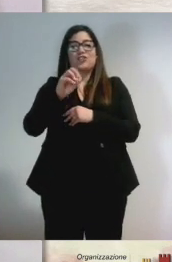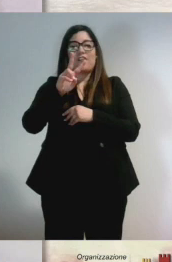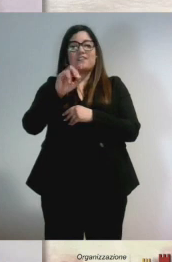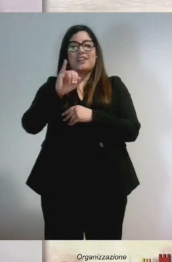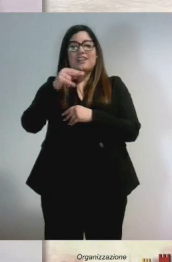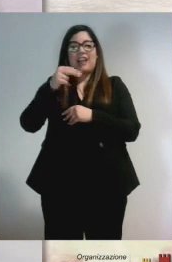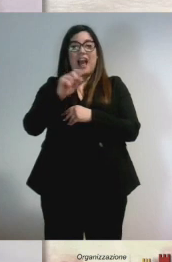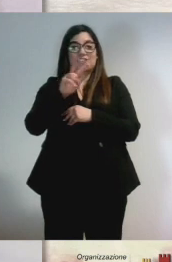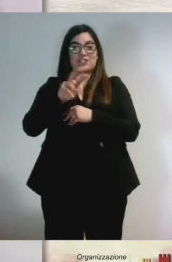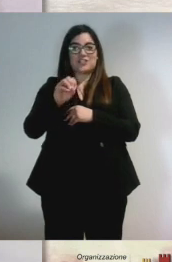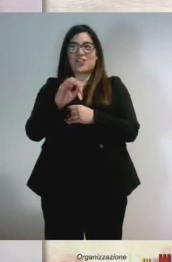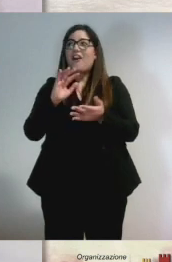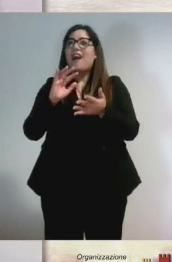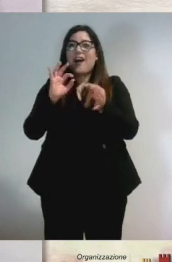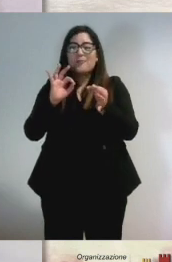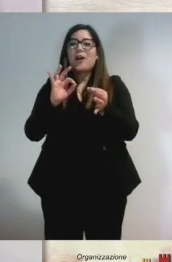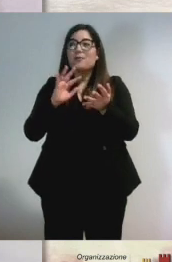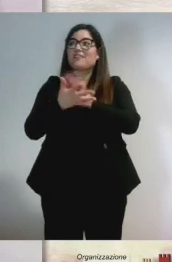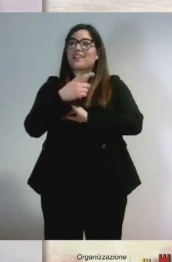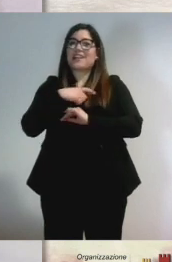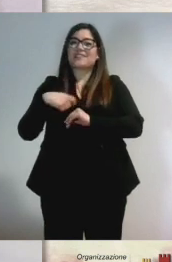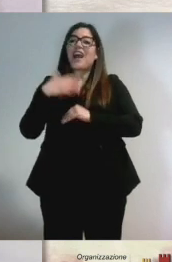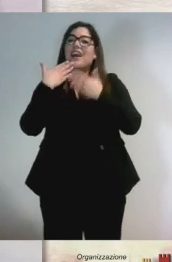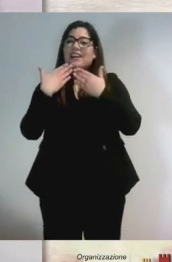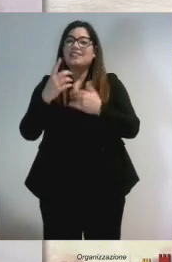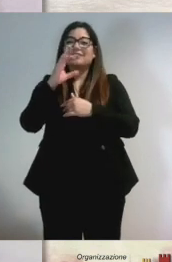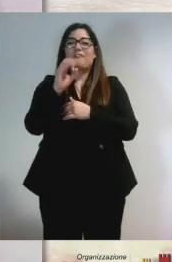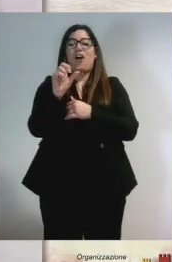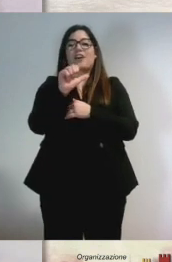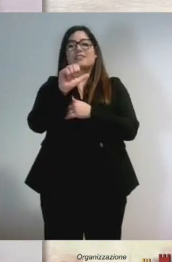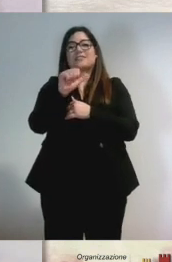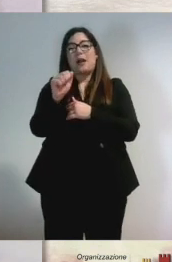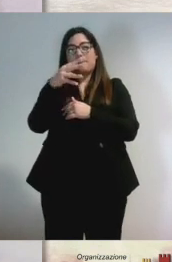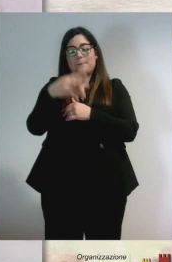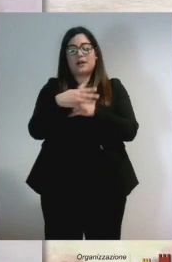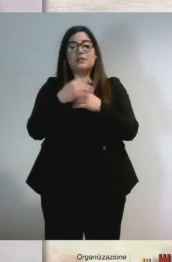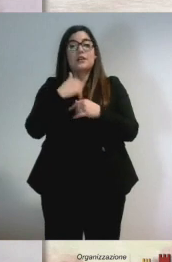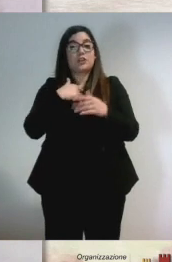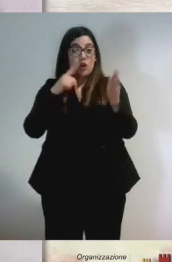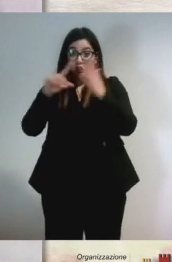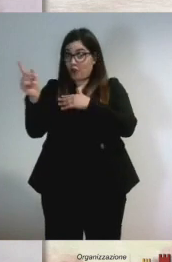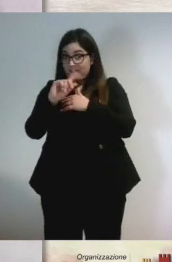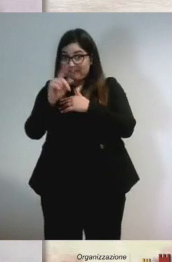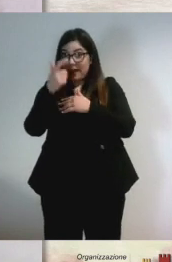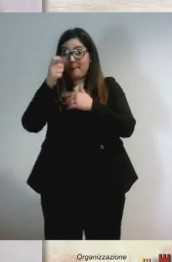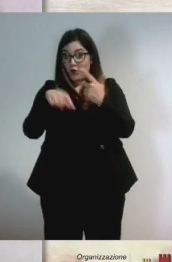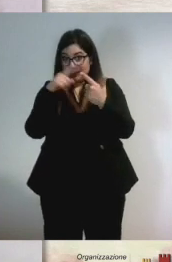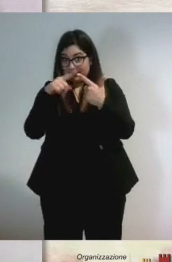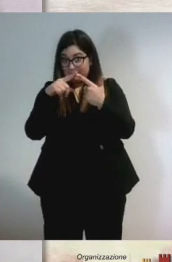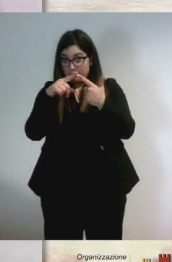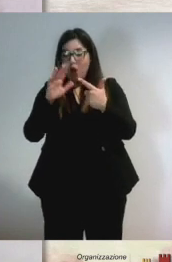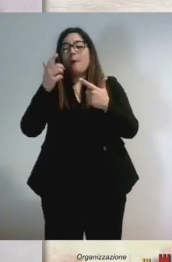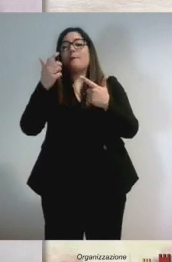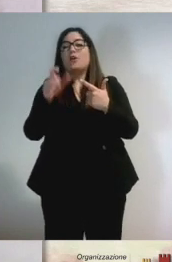Festeggeremo tutti insieme e non andrò via anche perché un po' Il prosecco è un po' lo stacchetto